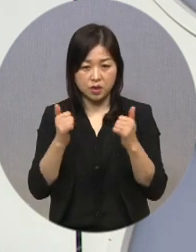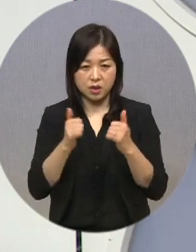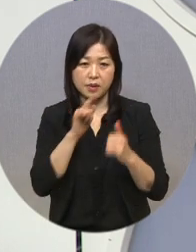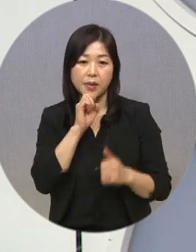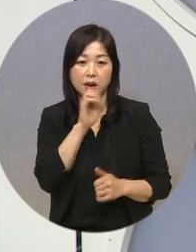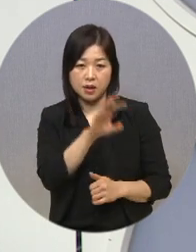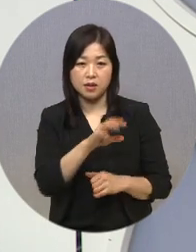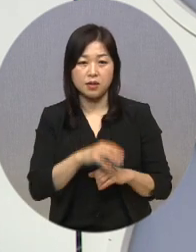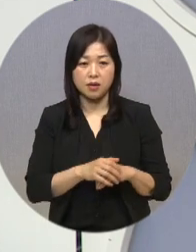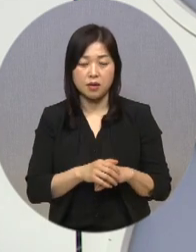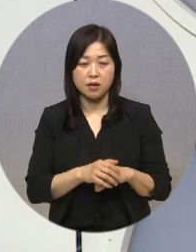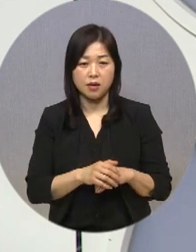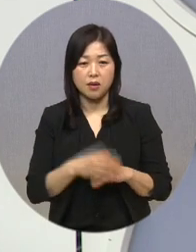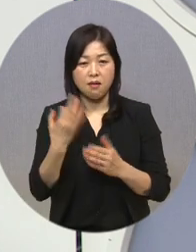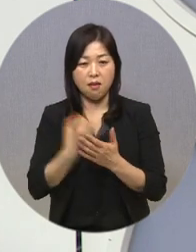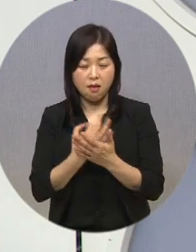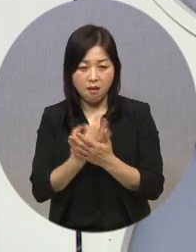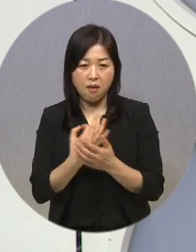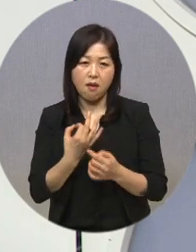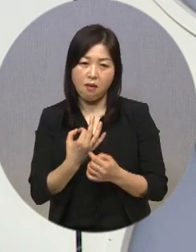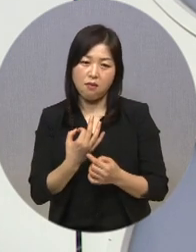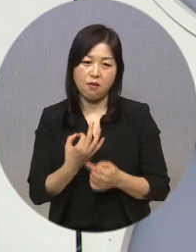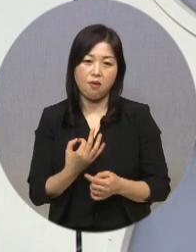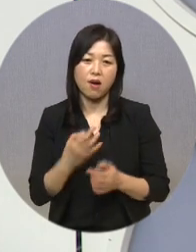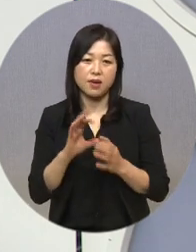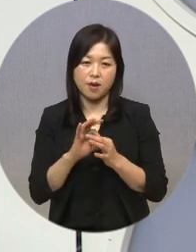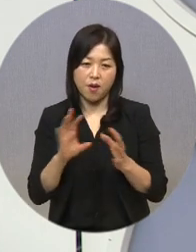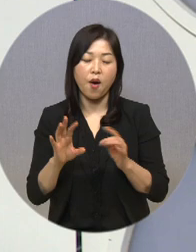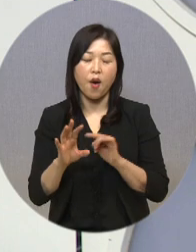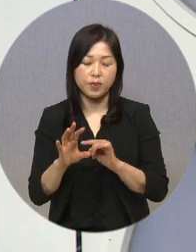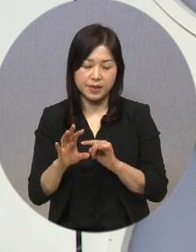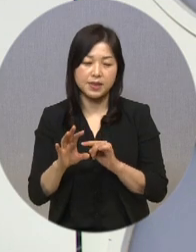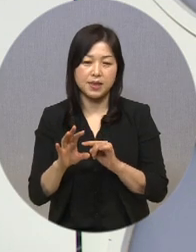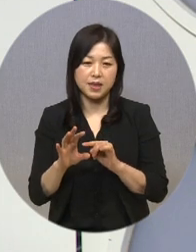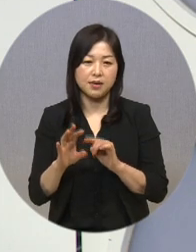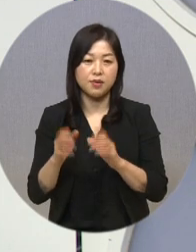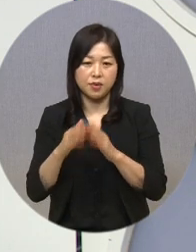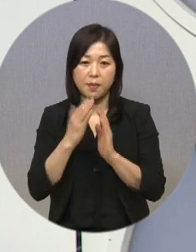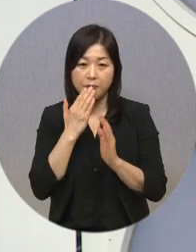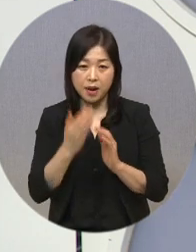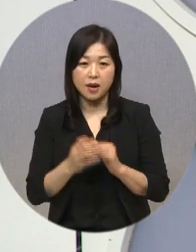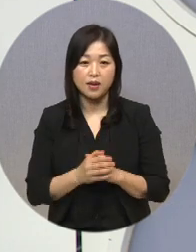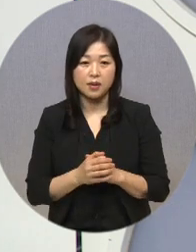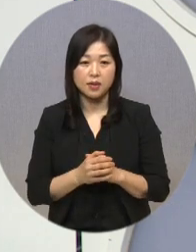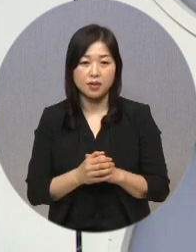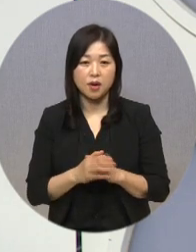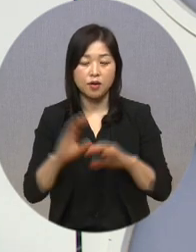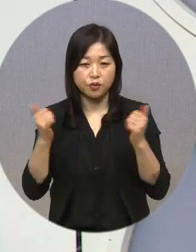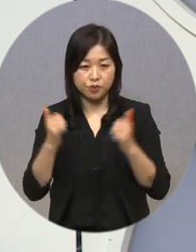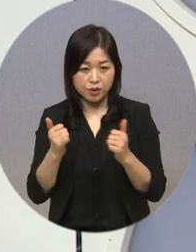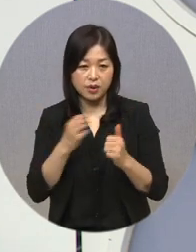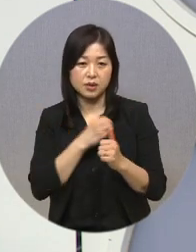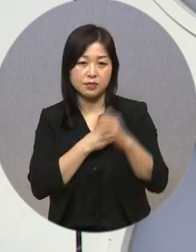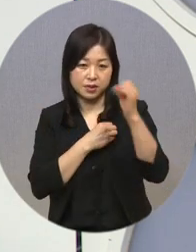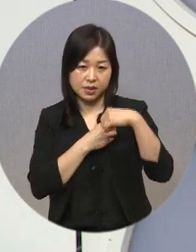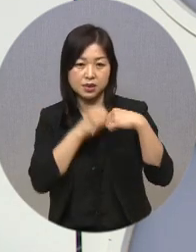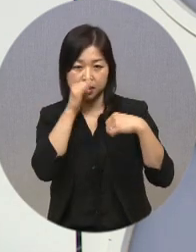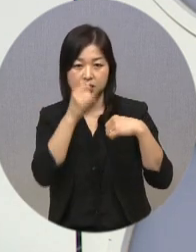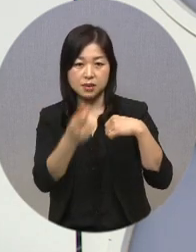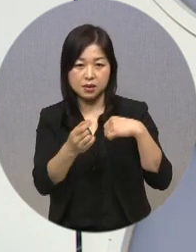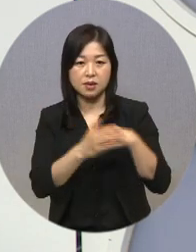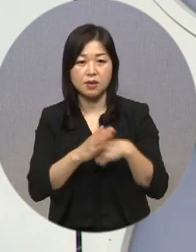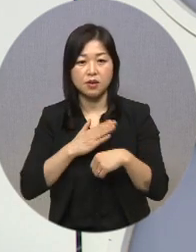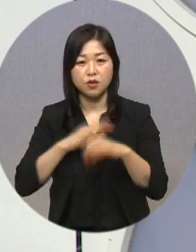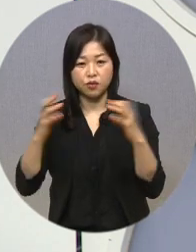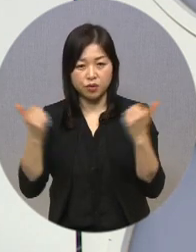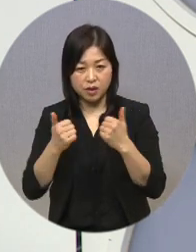얘기해서 비영리단체로 할 수 있느냐 그랬더니 같은 국회의원이라고 단박해줘서 예. 저는 국회에서 인증받은 비영리단체입니다.